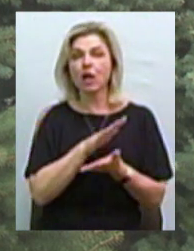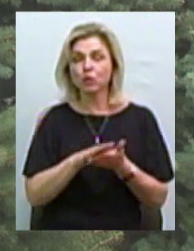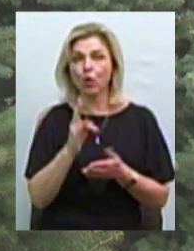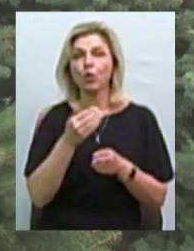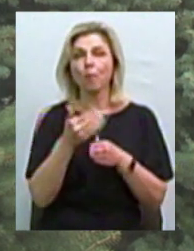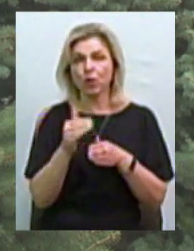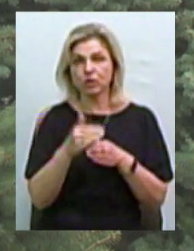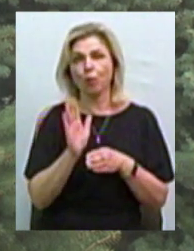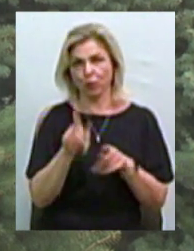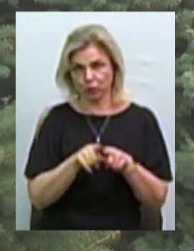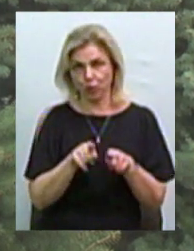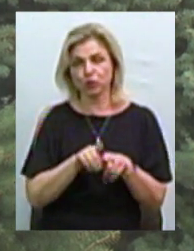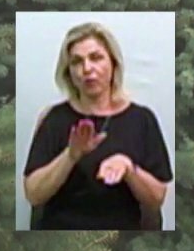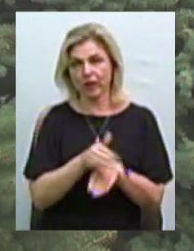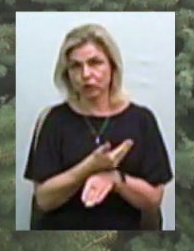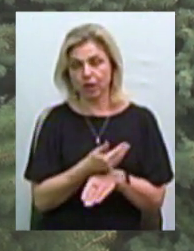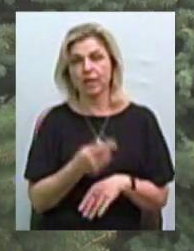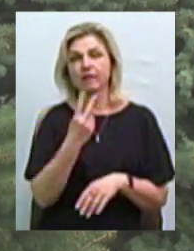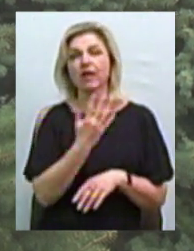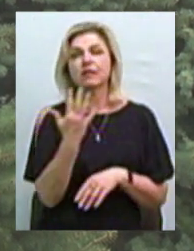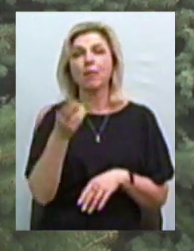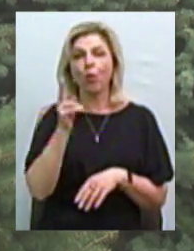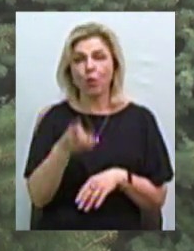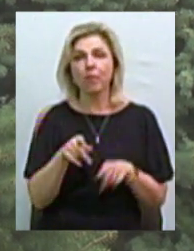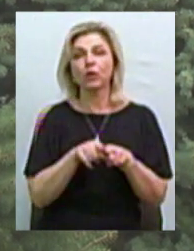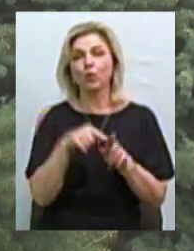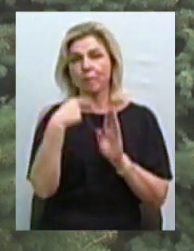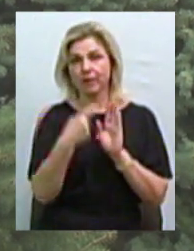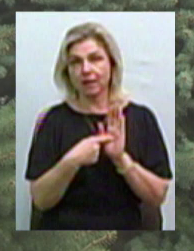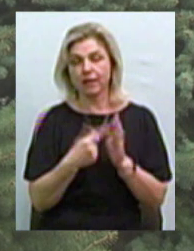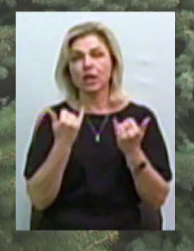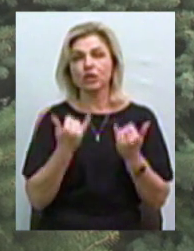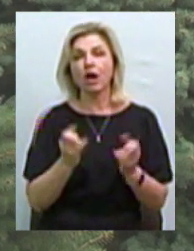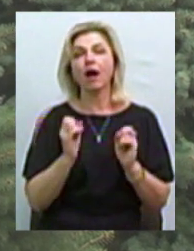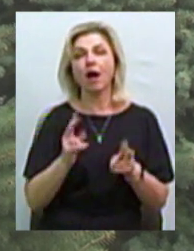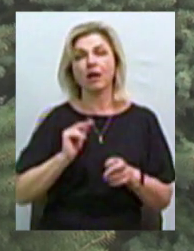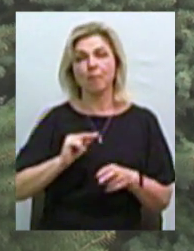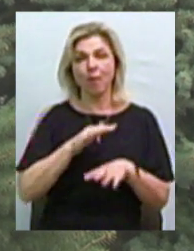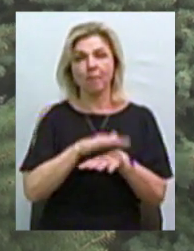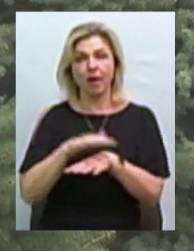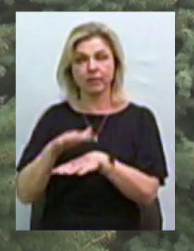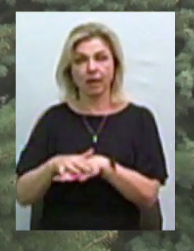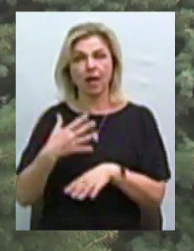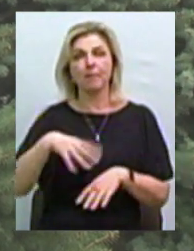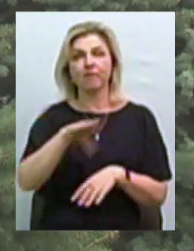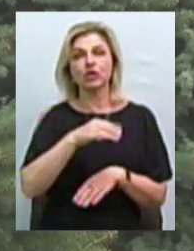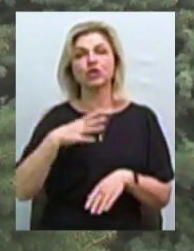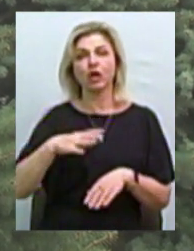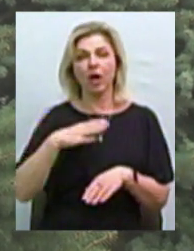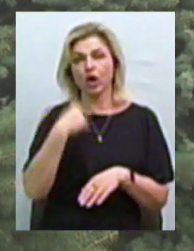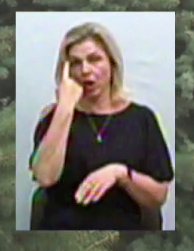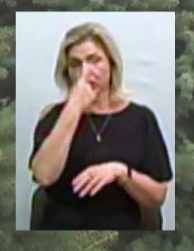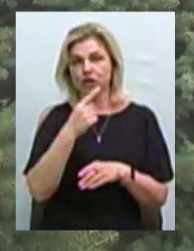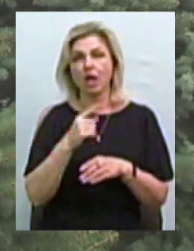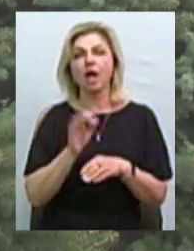їх вилучатимуть. 25 копійок також є питання, значить, як зараз працюють банки. Ми чекаємо особистих розпоряджень Національного